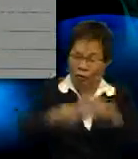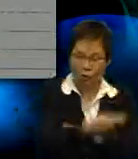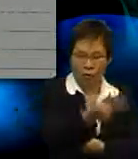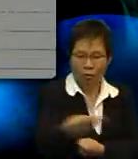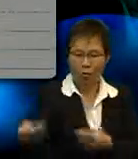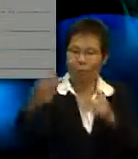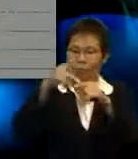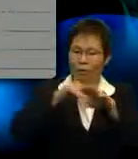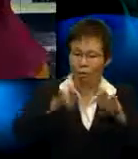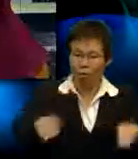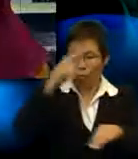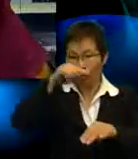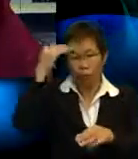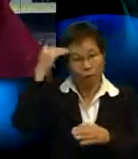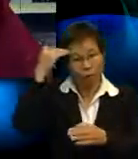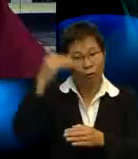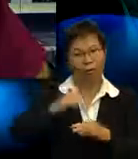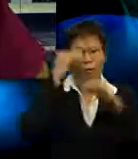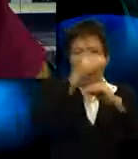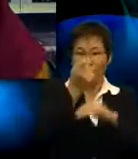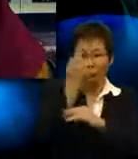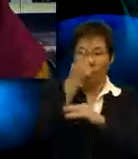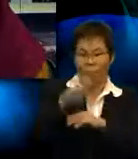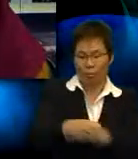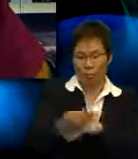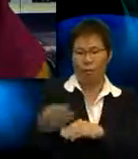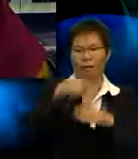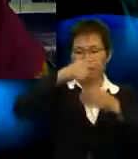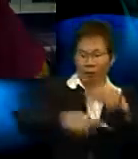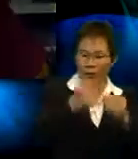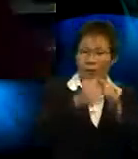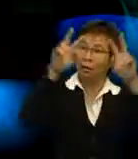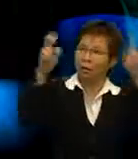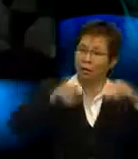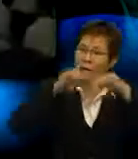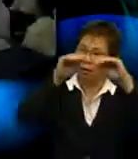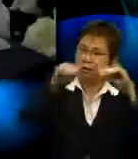untuk mengetahui tahap kefahaman mereka berkaitan tajuk yang diajar.